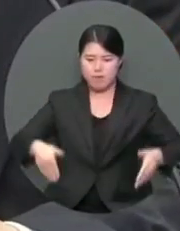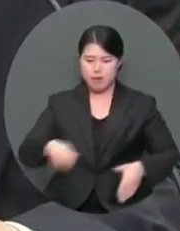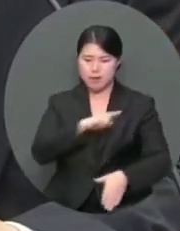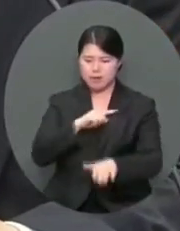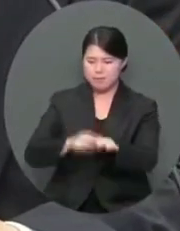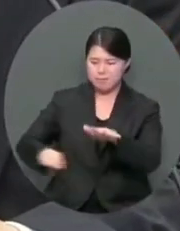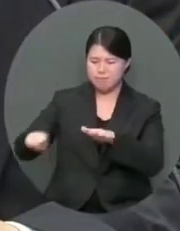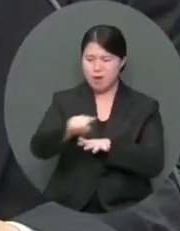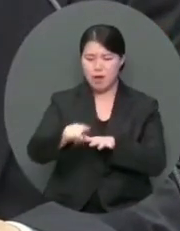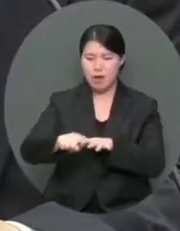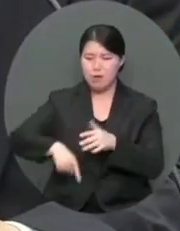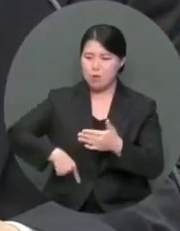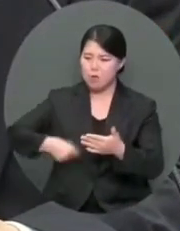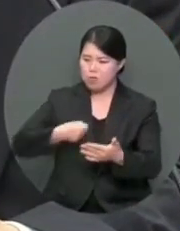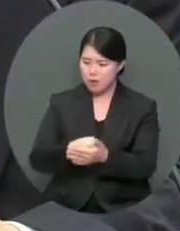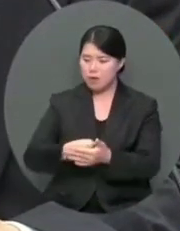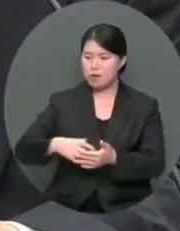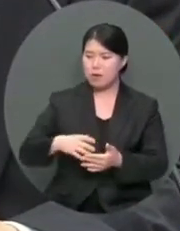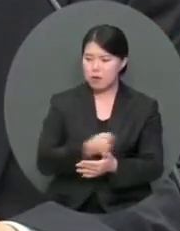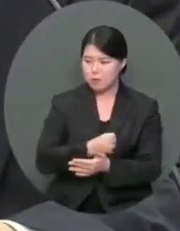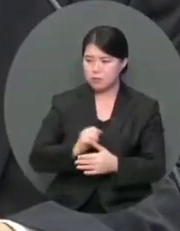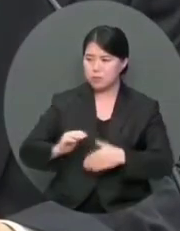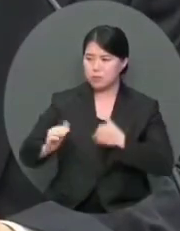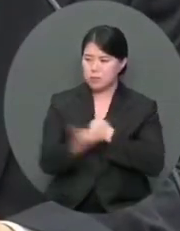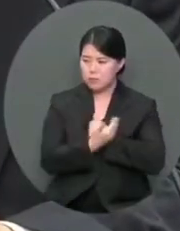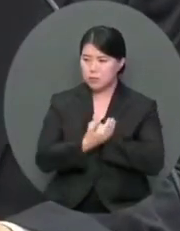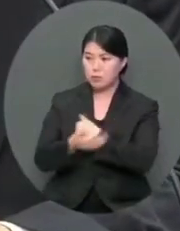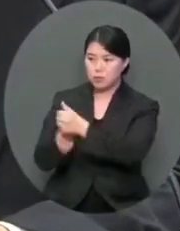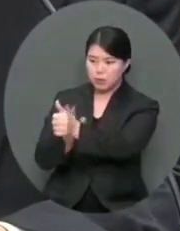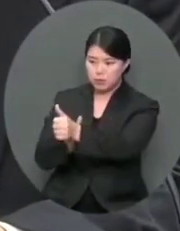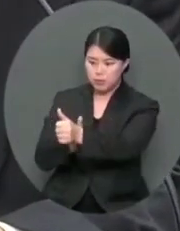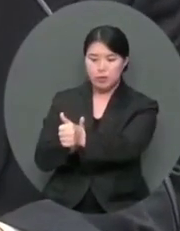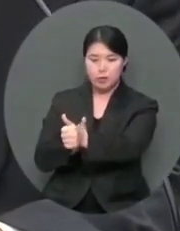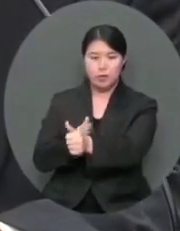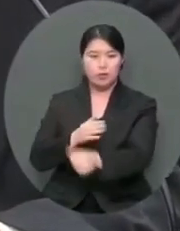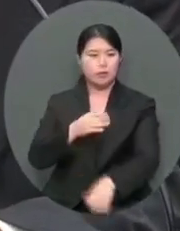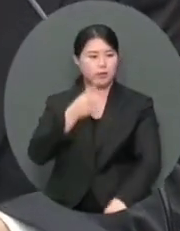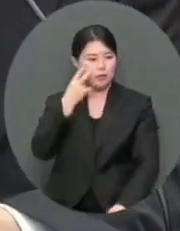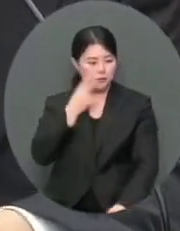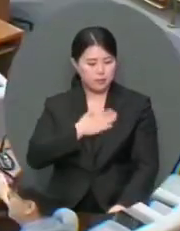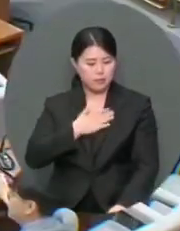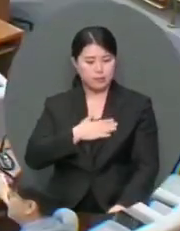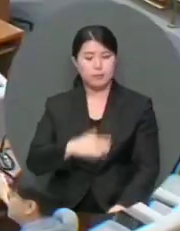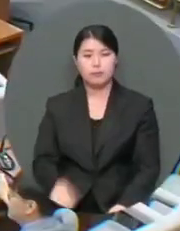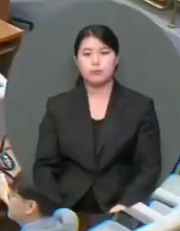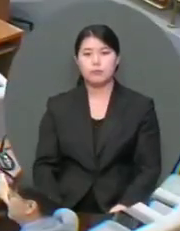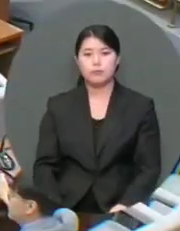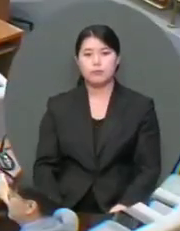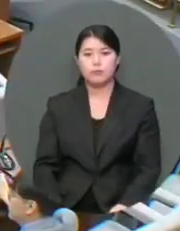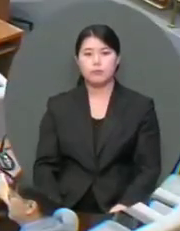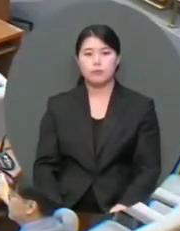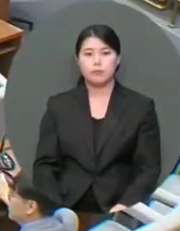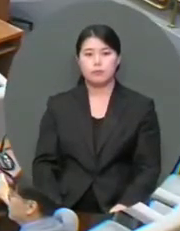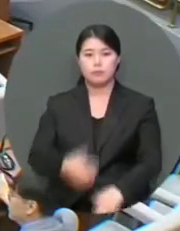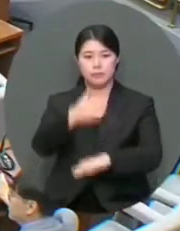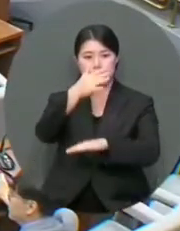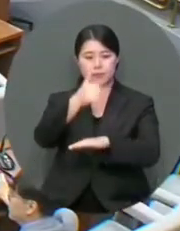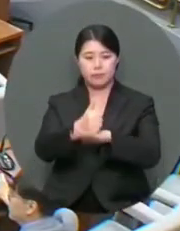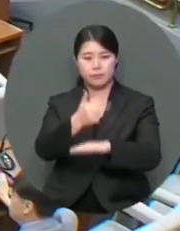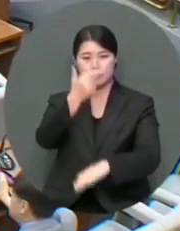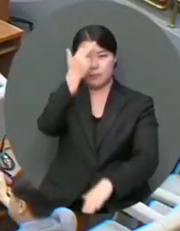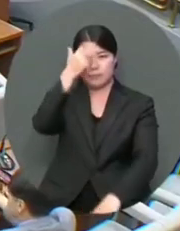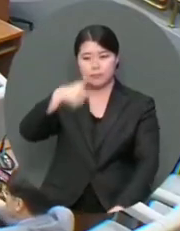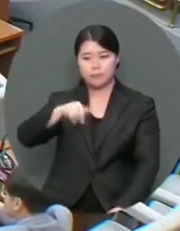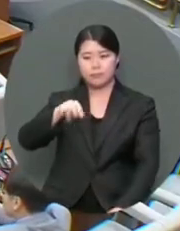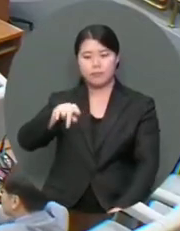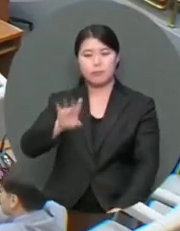가장 용감하게 지켜주시기를 부탁드리겠습니다. 명심하겠습니다. 예. 예, 마지막으로 최기상 의원님